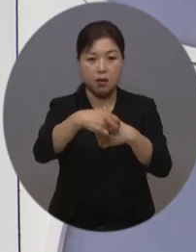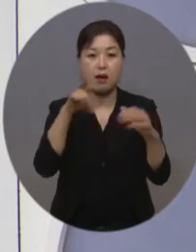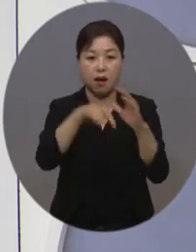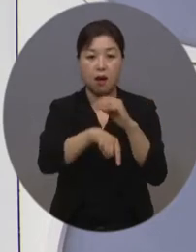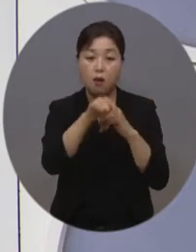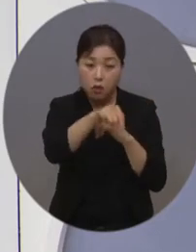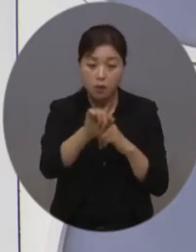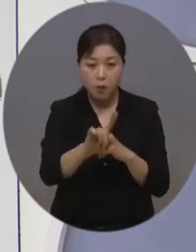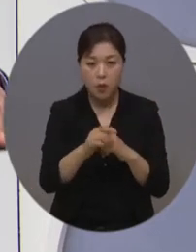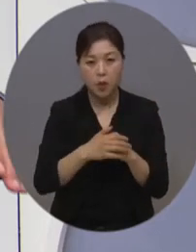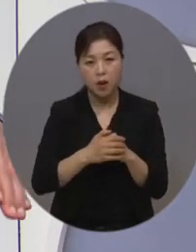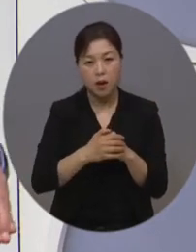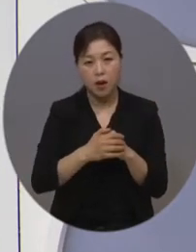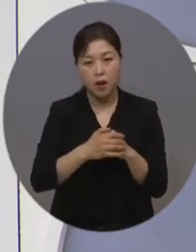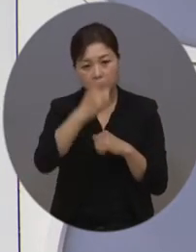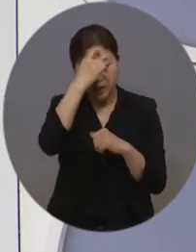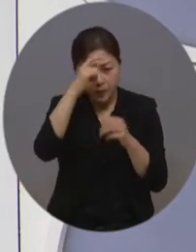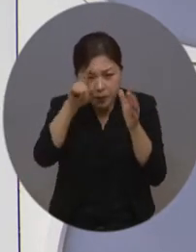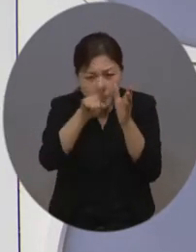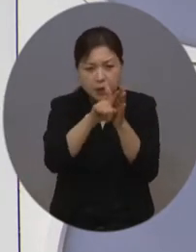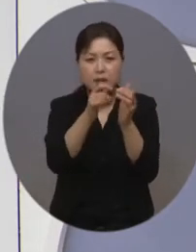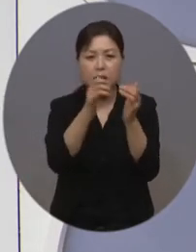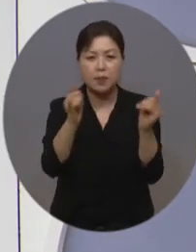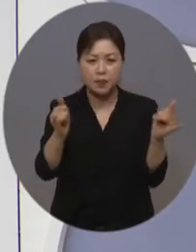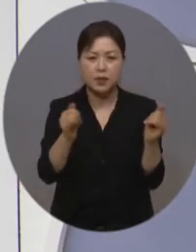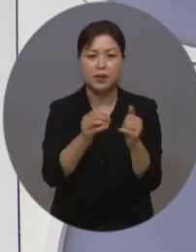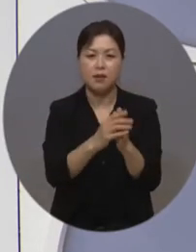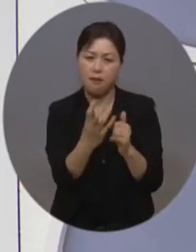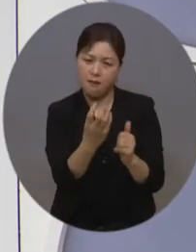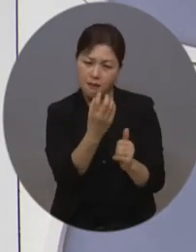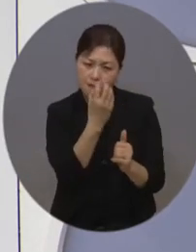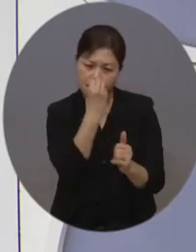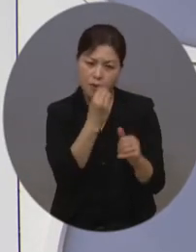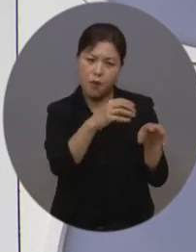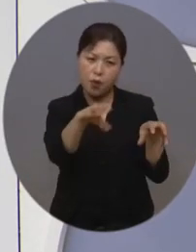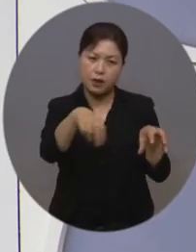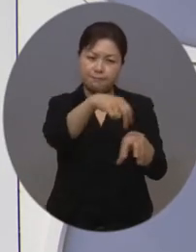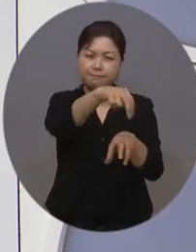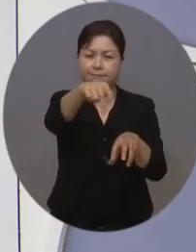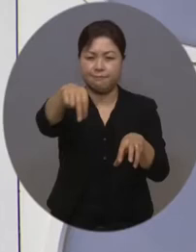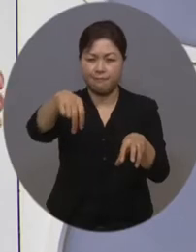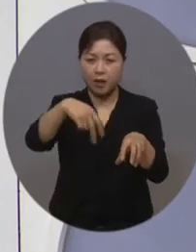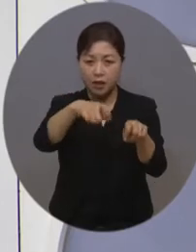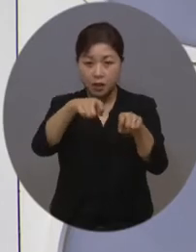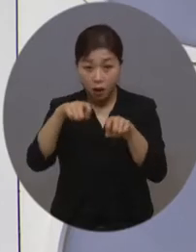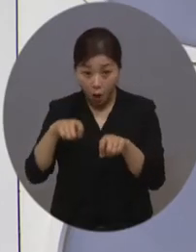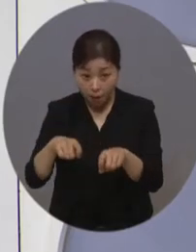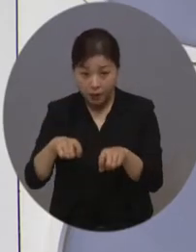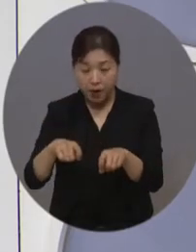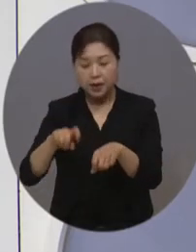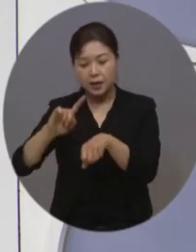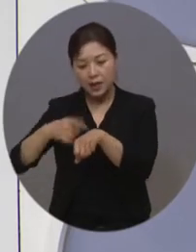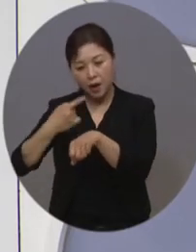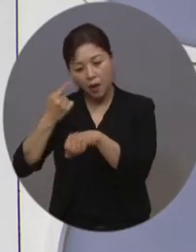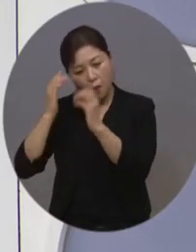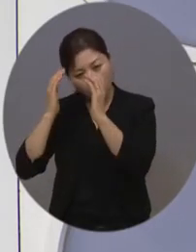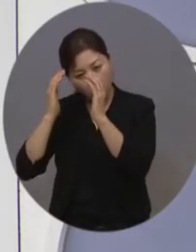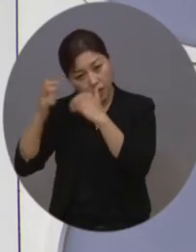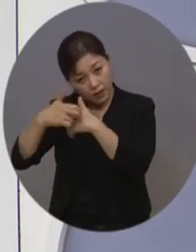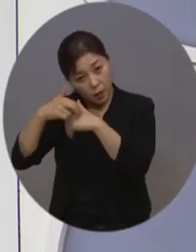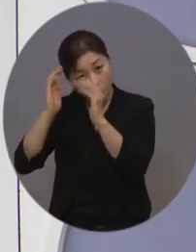신자들이 성지 순례하듯이 이제 자연의학을 하는 의사들은 일단 거기를 한번 갑니다. 저도 거기서